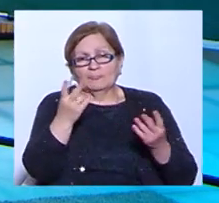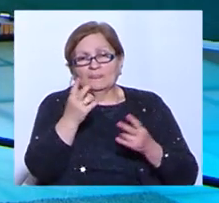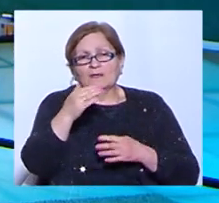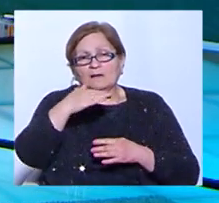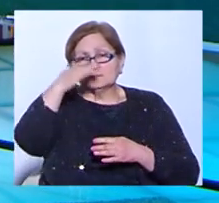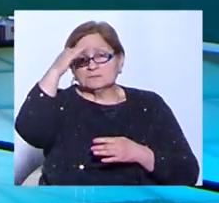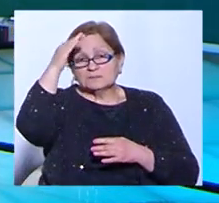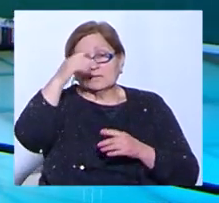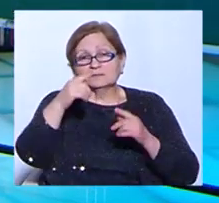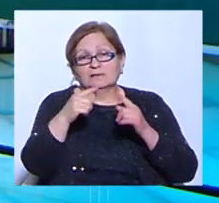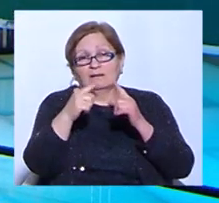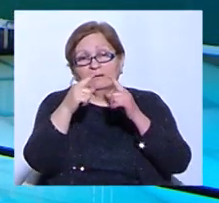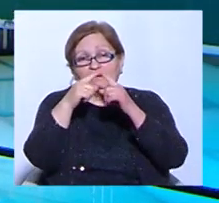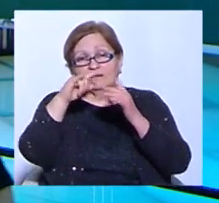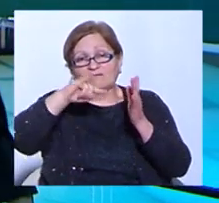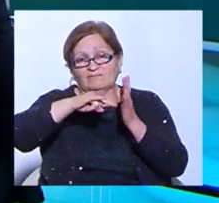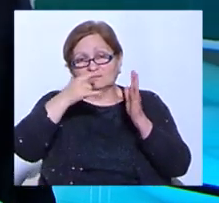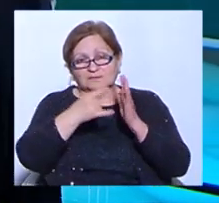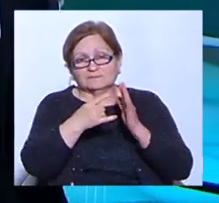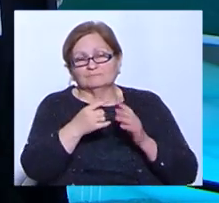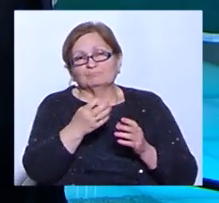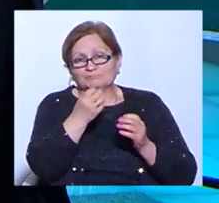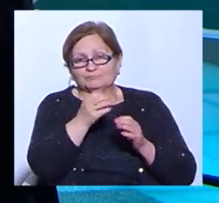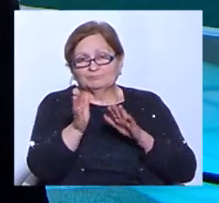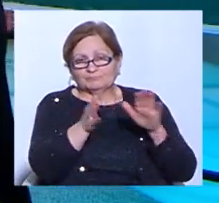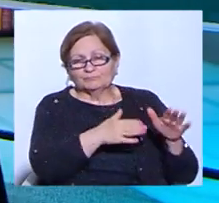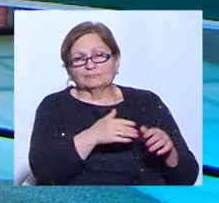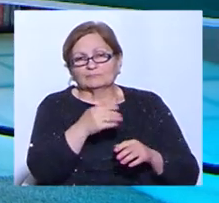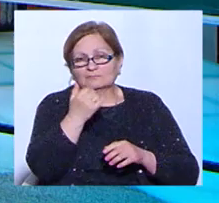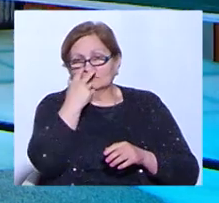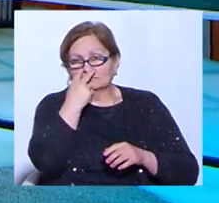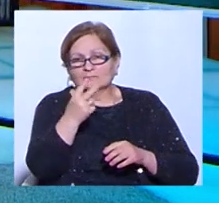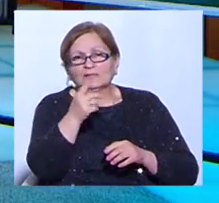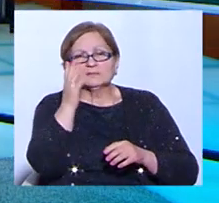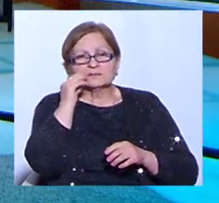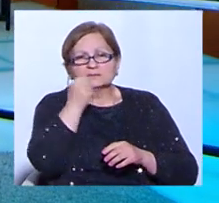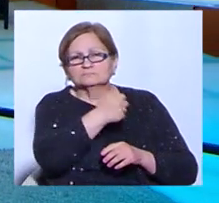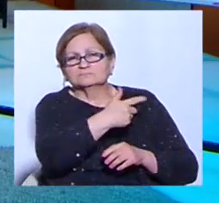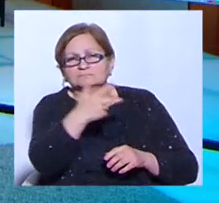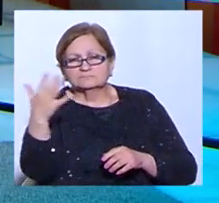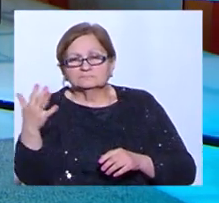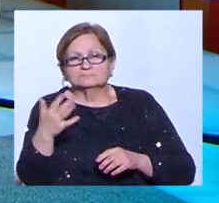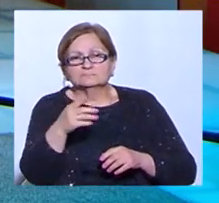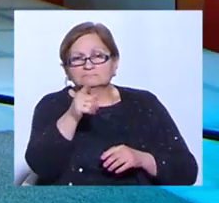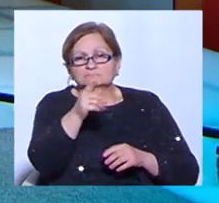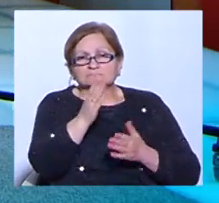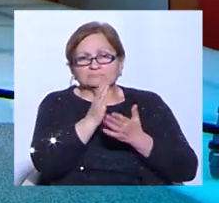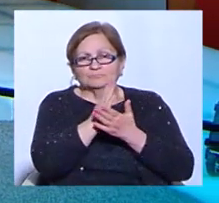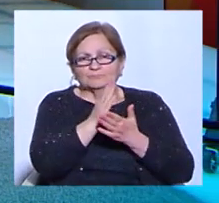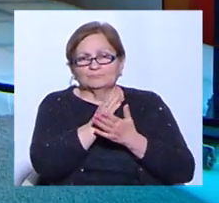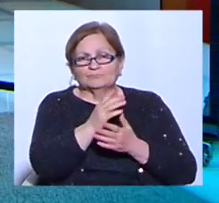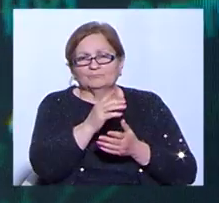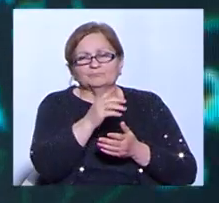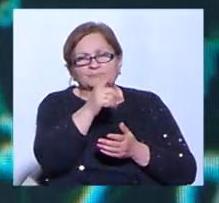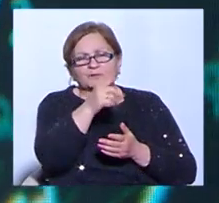რო კვადრატია. ახლა განვიხილოთ კიდე სხვა ტიპის კანონზომიერება. ეს არის რიცხვითი მიმდევრობა, ანუ როგორც ხედავთ, მოცემულია რიცხვები